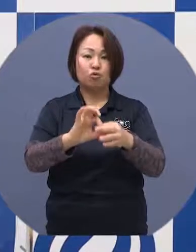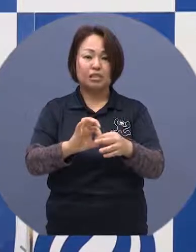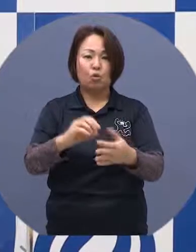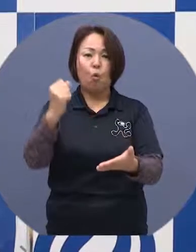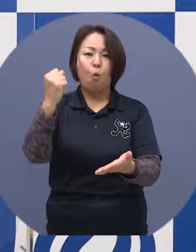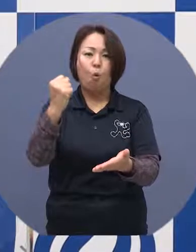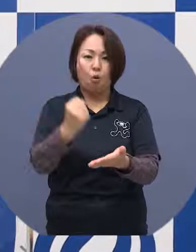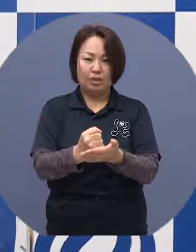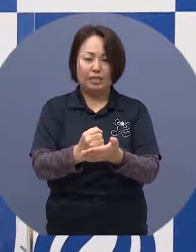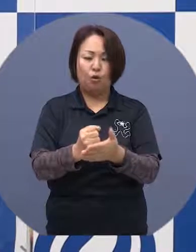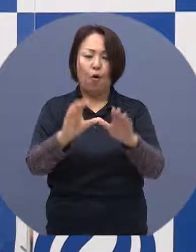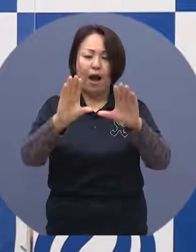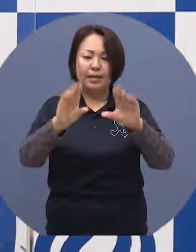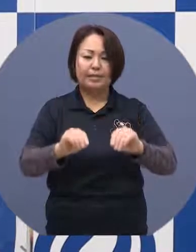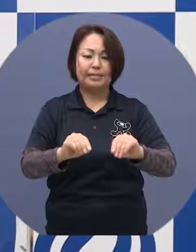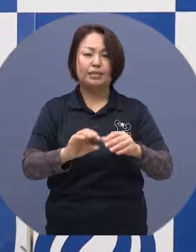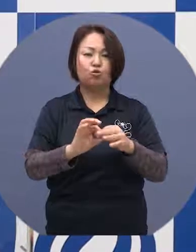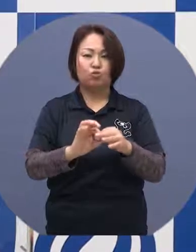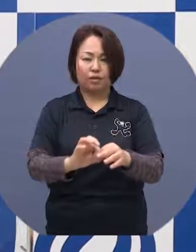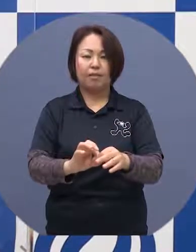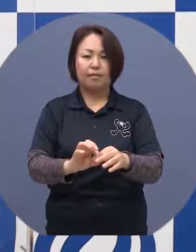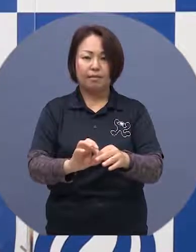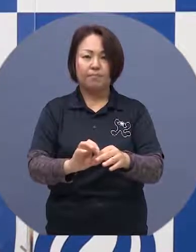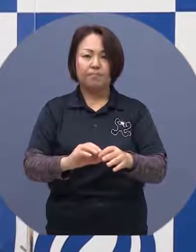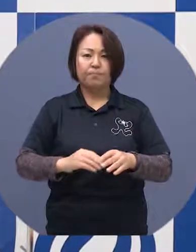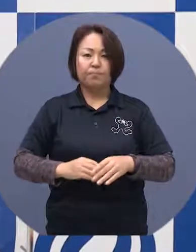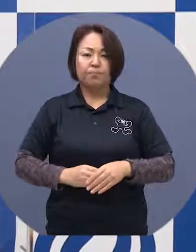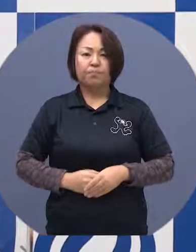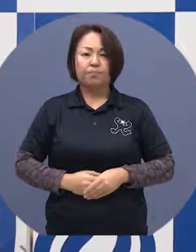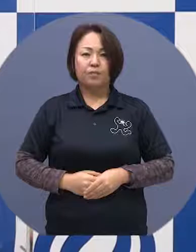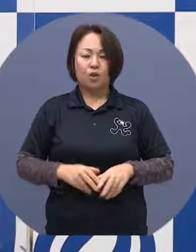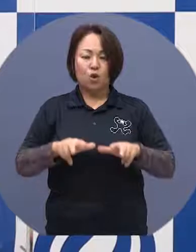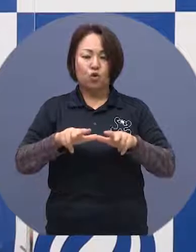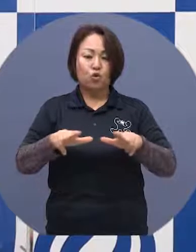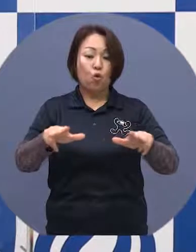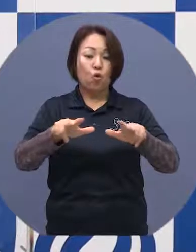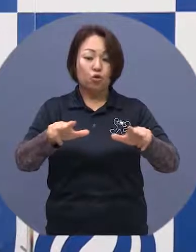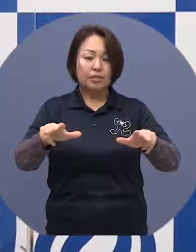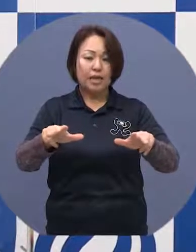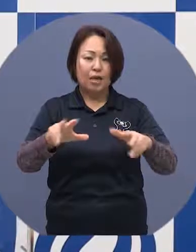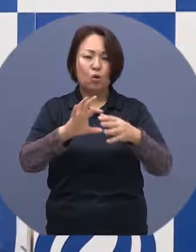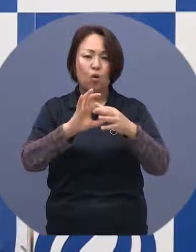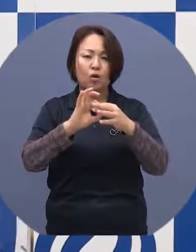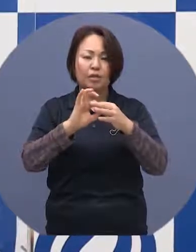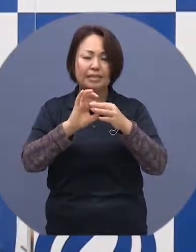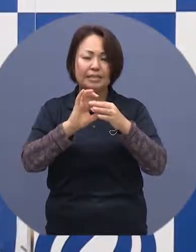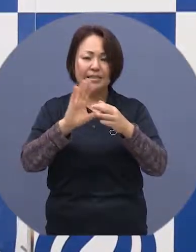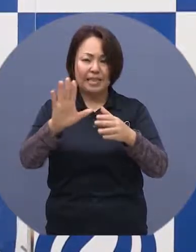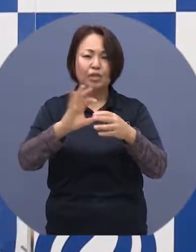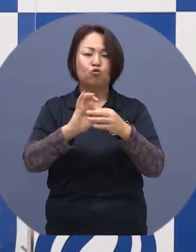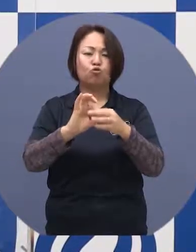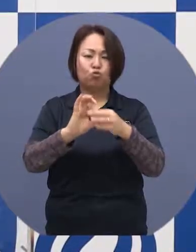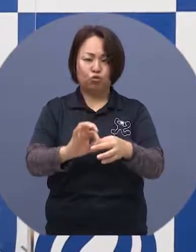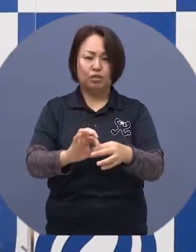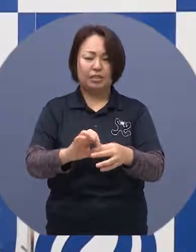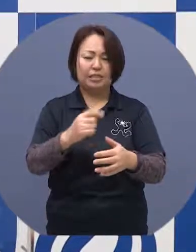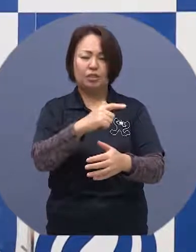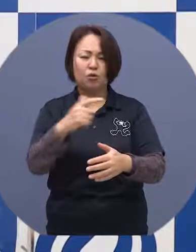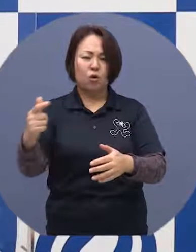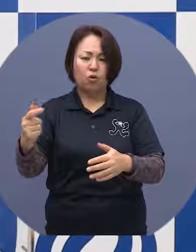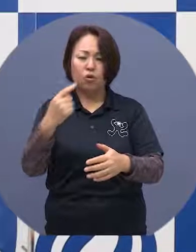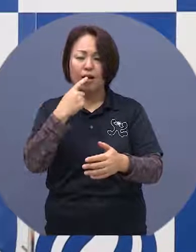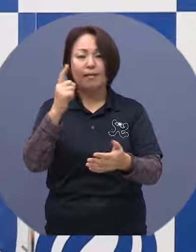の廃止についてということであります行政手続きの簡素化による市民の皆様にの負担の